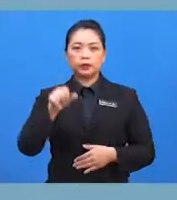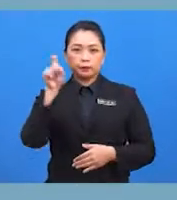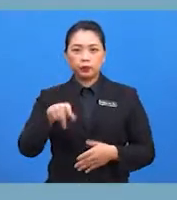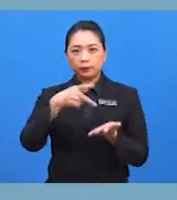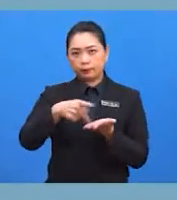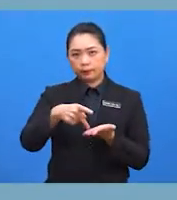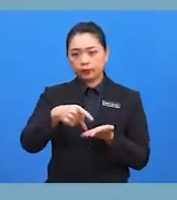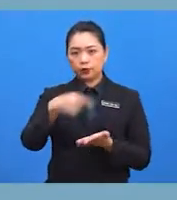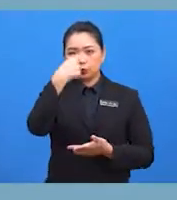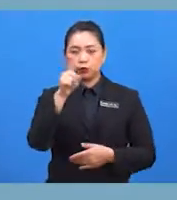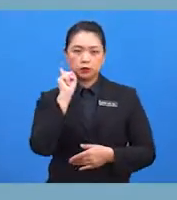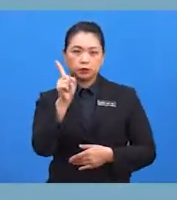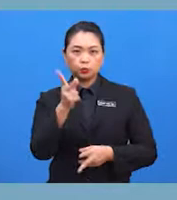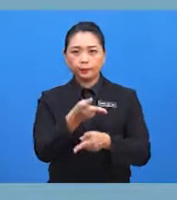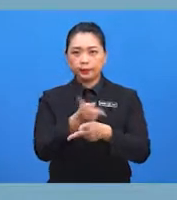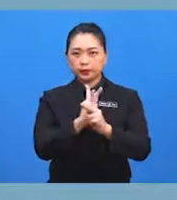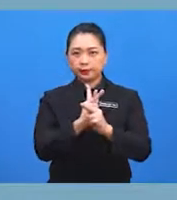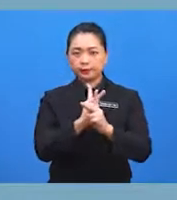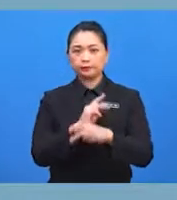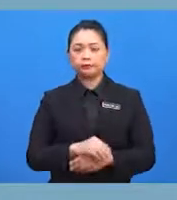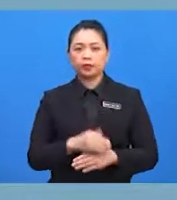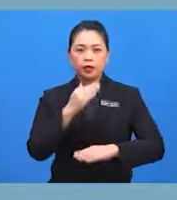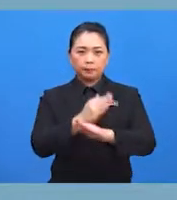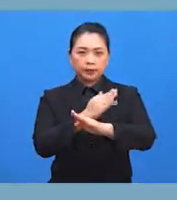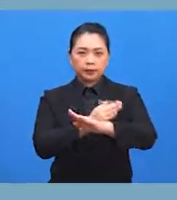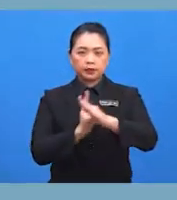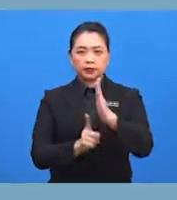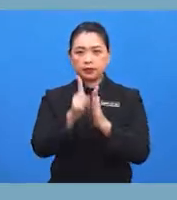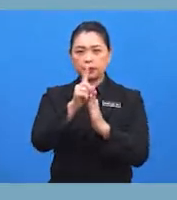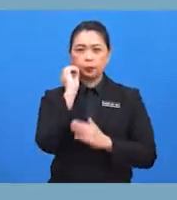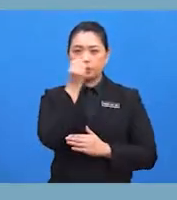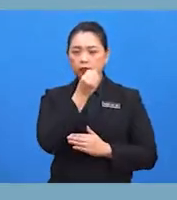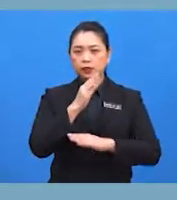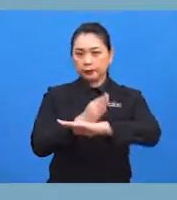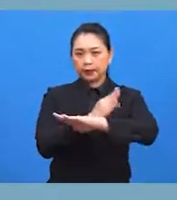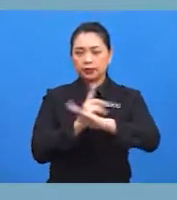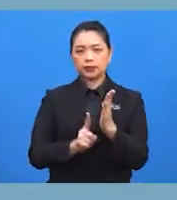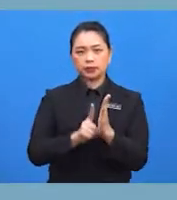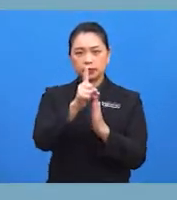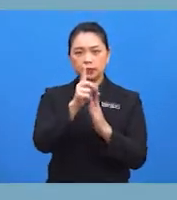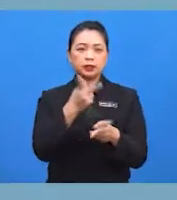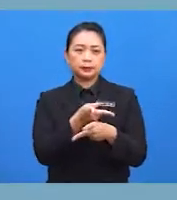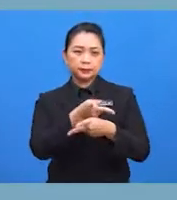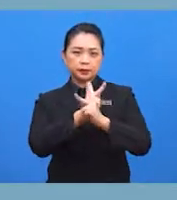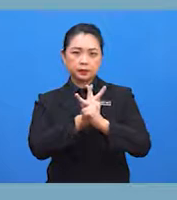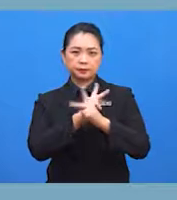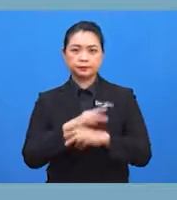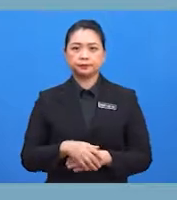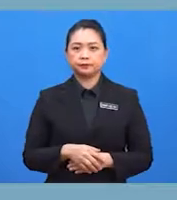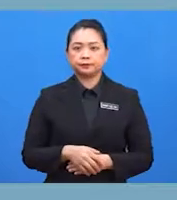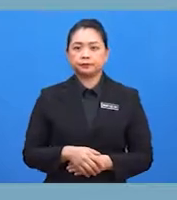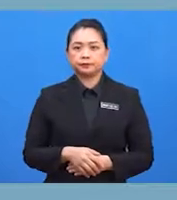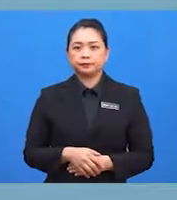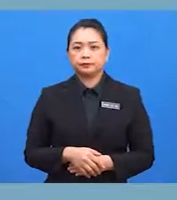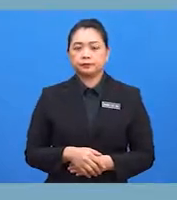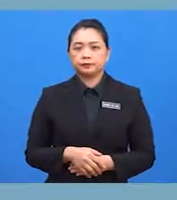pinjaman. Semakin tinggi kadar bunga, semakin tinggi kos pinjaman dan jumlah pinjaman akan berkurang. Maka